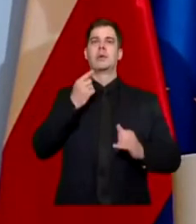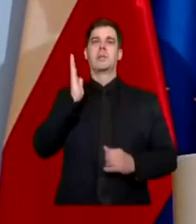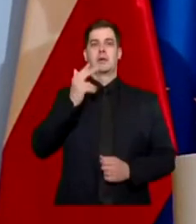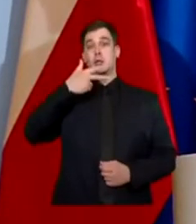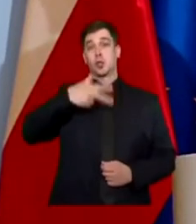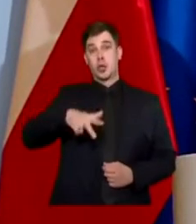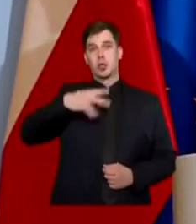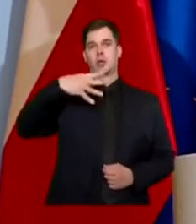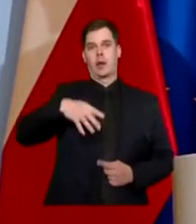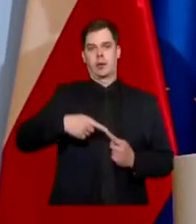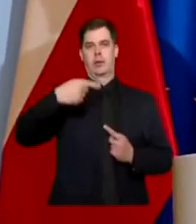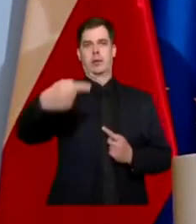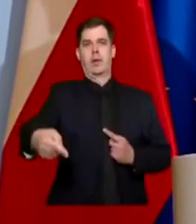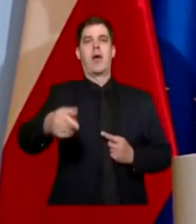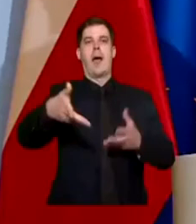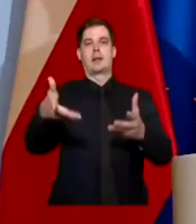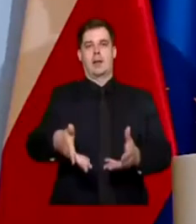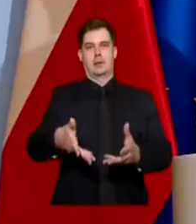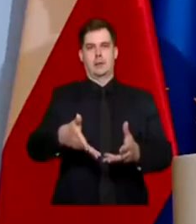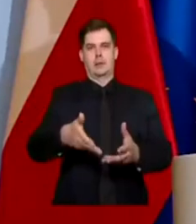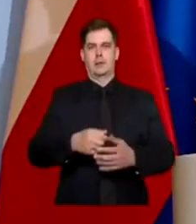się 3-4 tygodnie przed egzaminem.